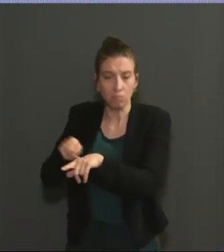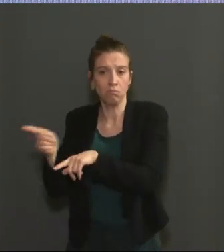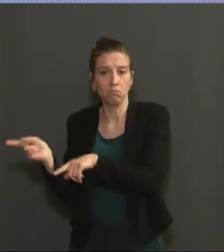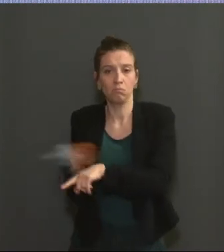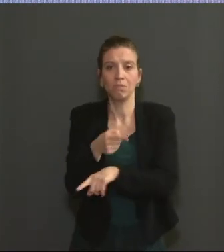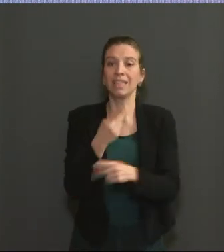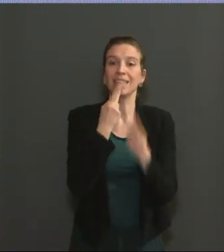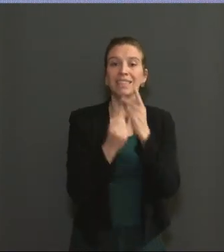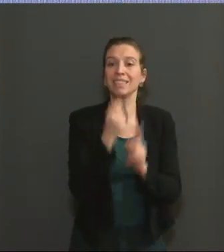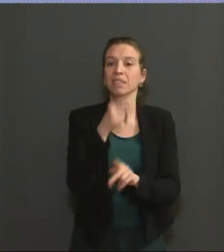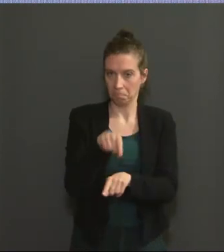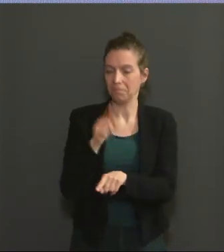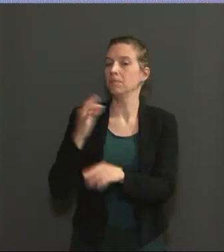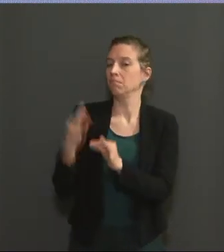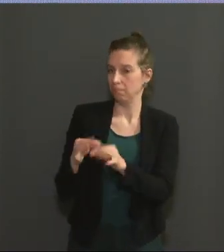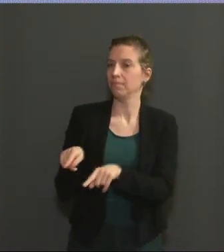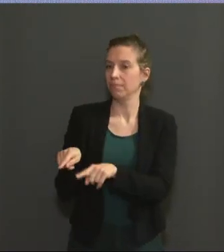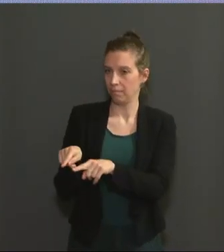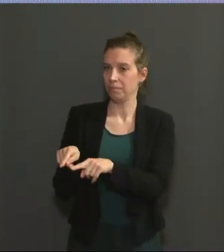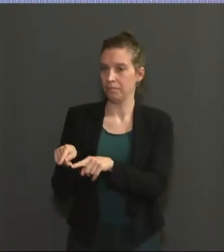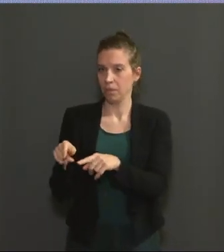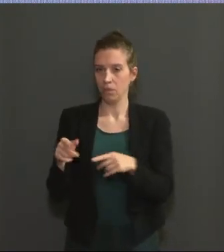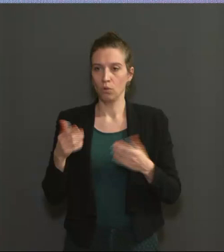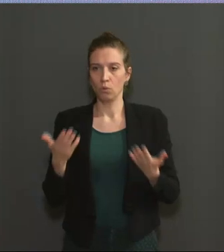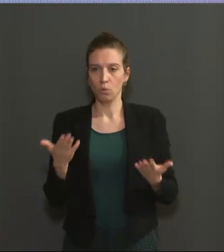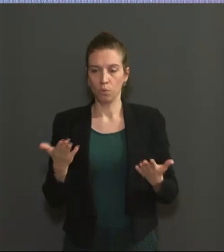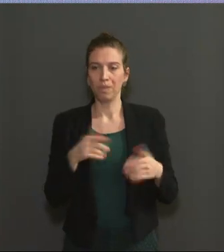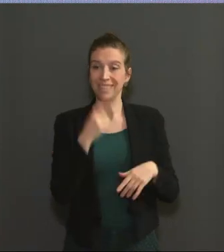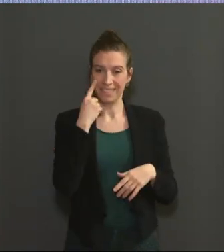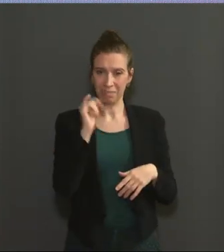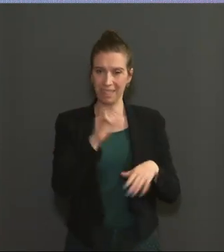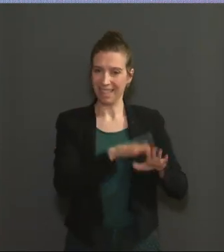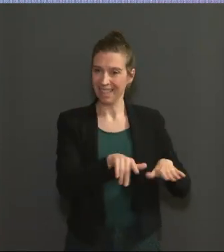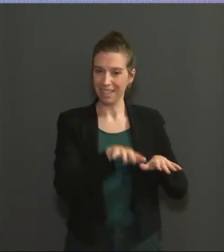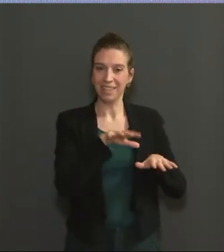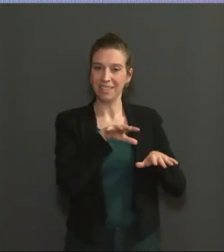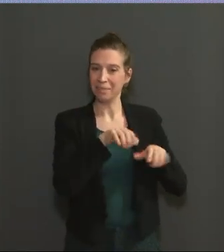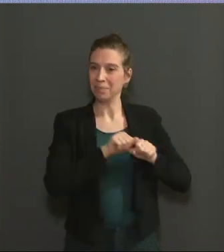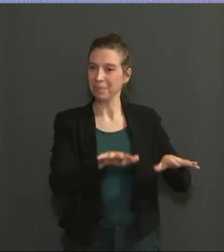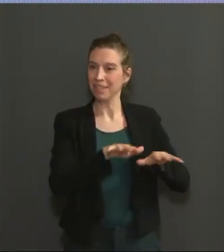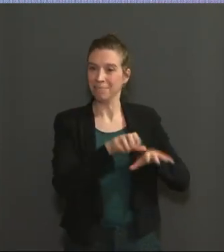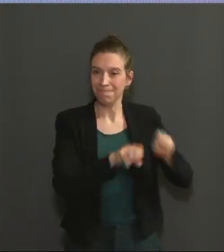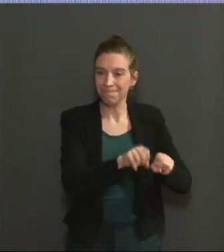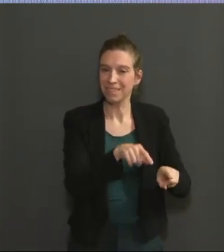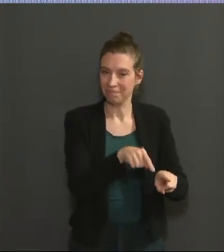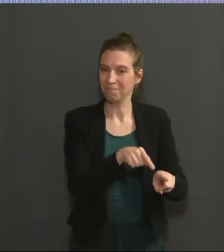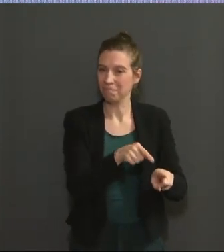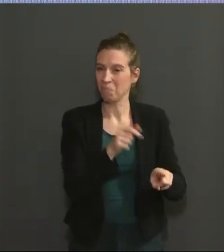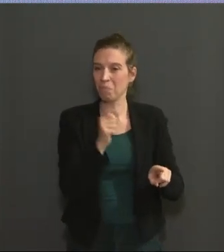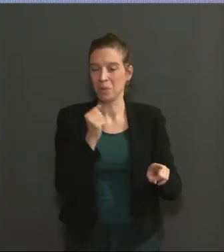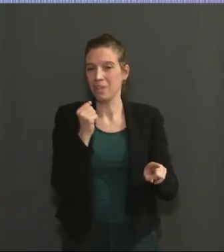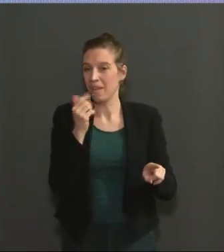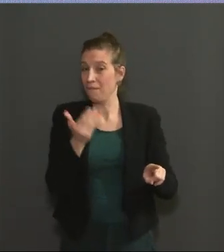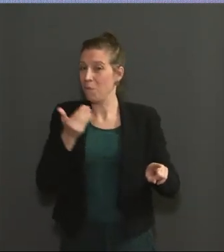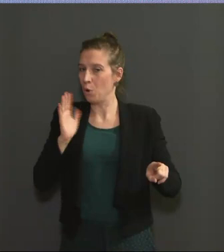stiging van het aantal vastgestelde besmetting bij Kinder is dus niet onverwacht het